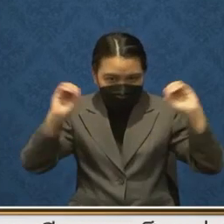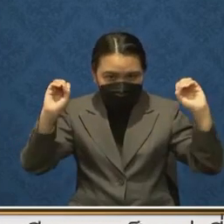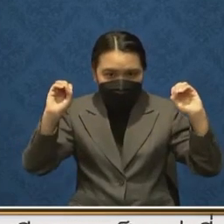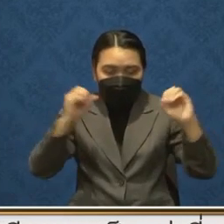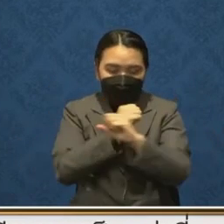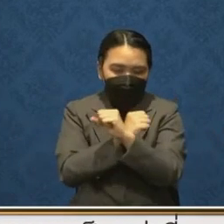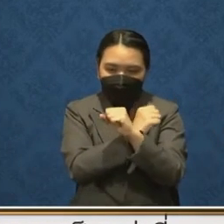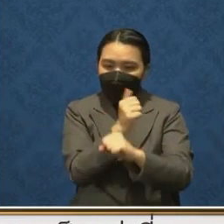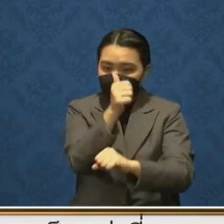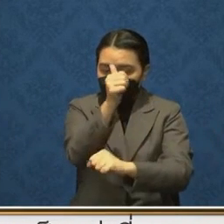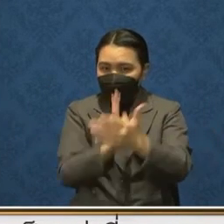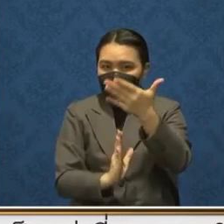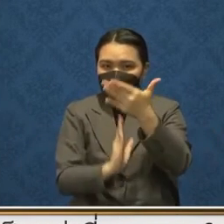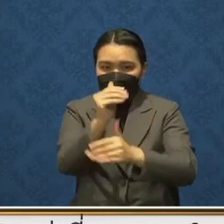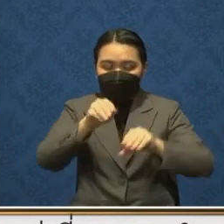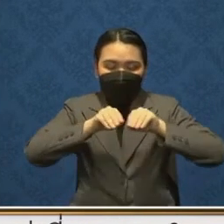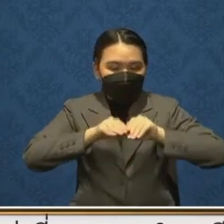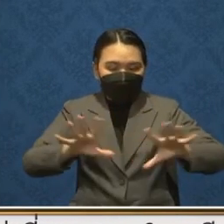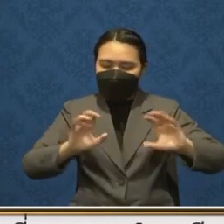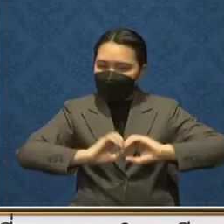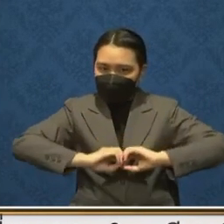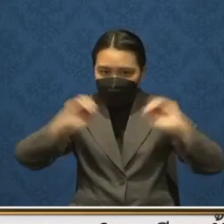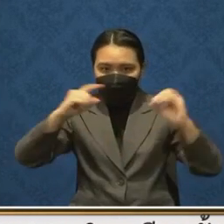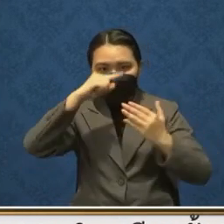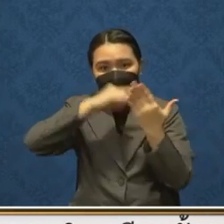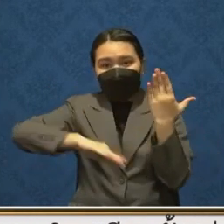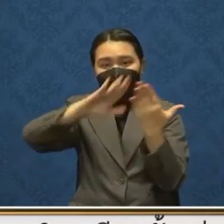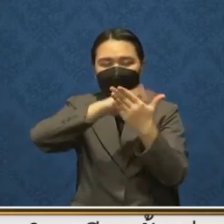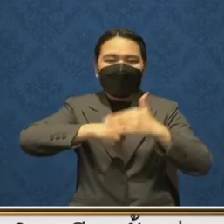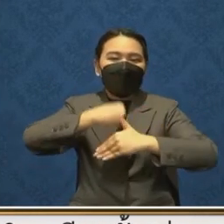นประเทศไย